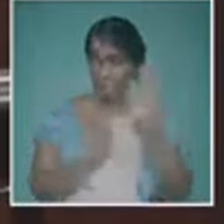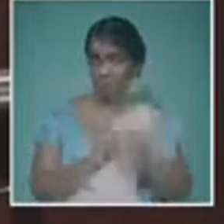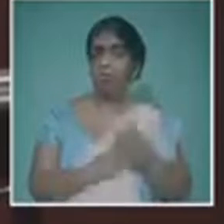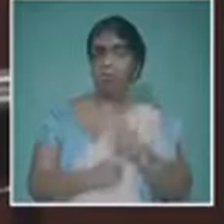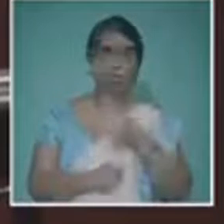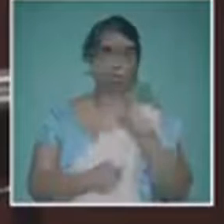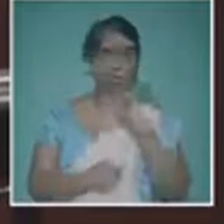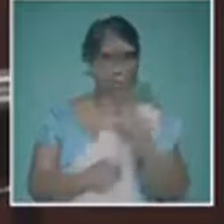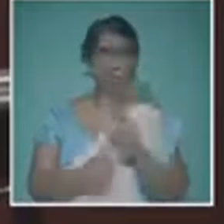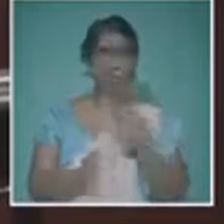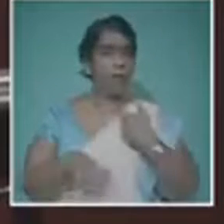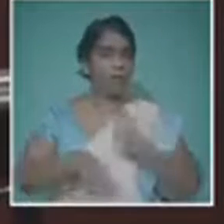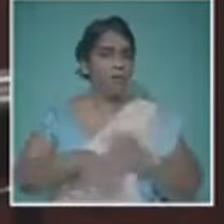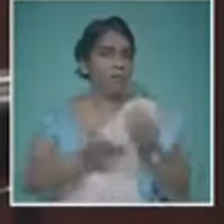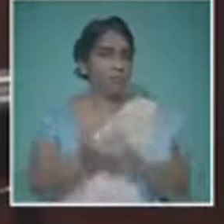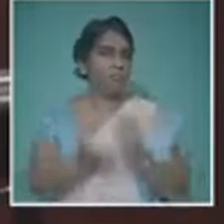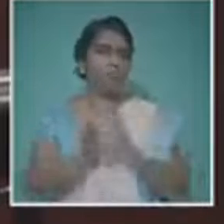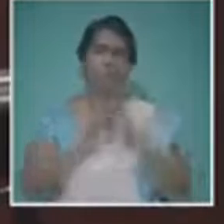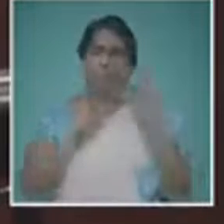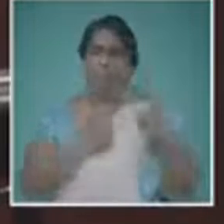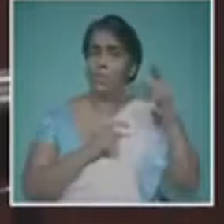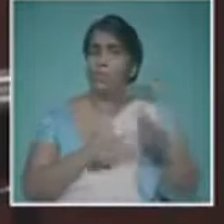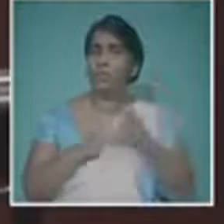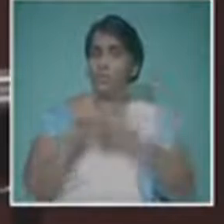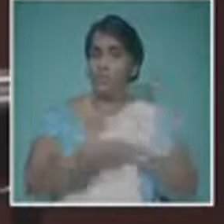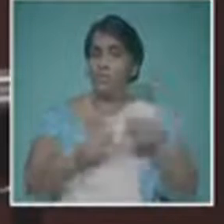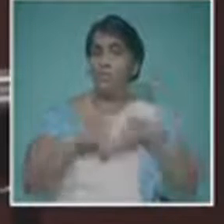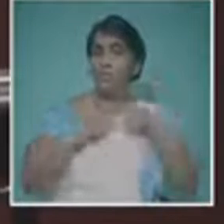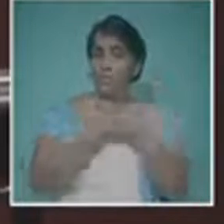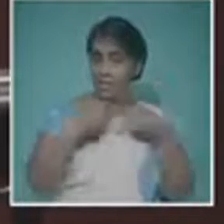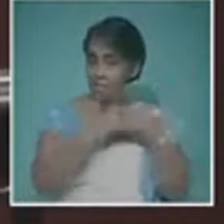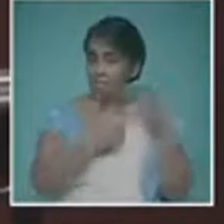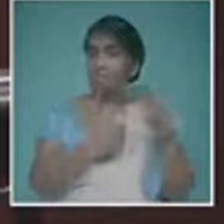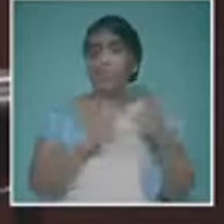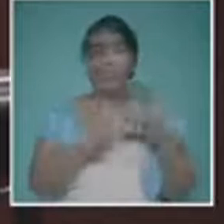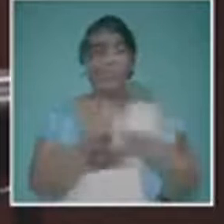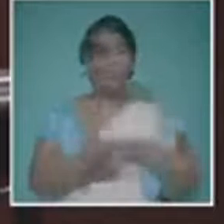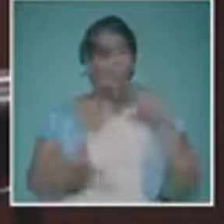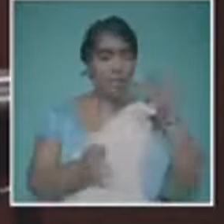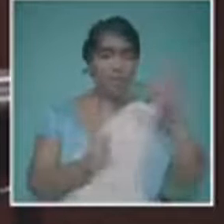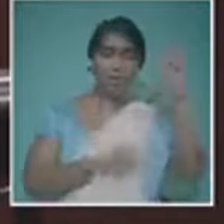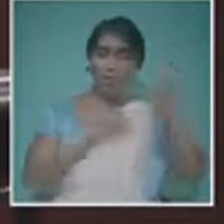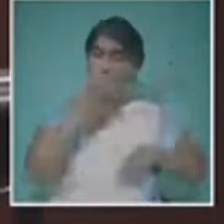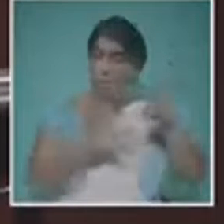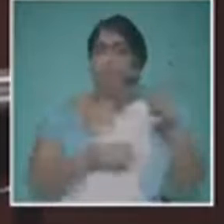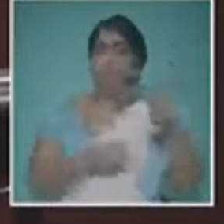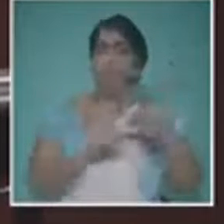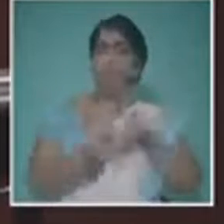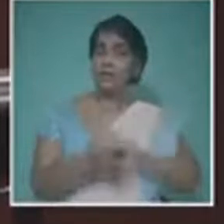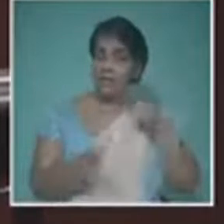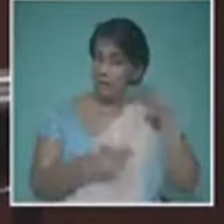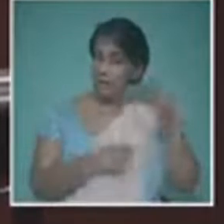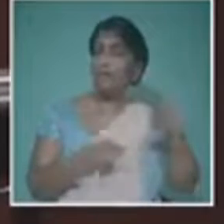பல தடவைகள் அங்குள்ள கமக்கார அமைப்புகள், ஏன் பிரதேச செயலாளர் கூட வனவில அதிகாரிகளுக்கு எழுதியிருக்கின்றார் இதை உடனடியாக நிறுத்த வேண்டும்